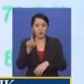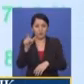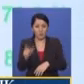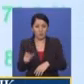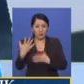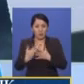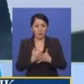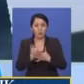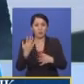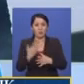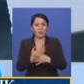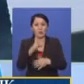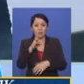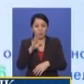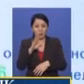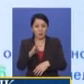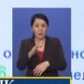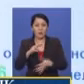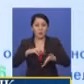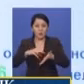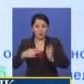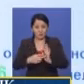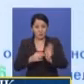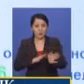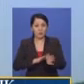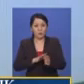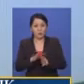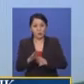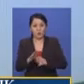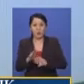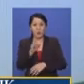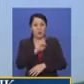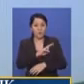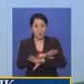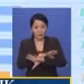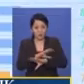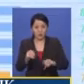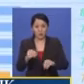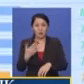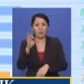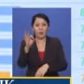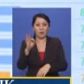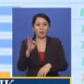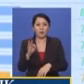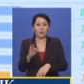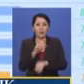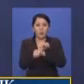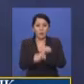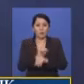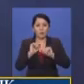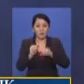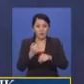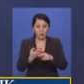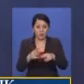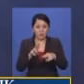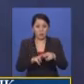жұмыс табуына көмектеспек. Біржан Нұрымбетов жол картасын іске асыру жұмыссыздық деңгейін 5%-ға шамасында ұстап тұруға